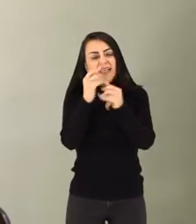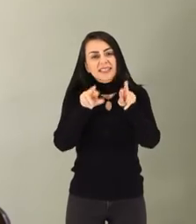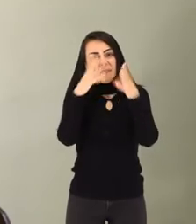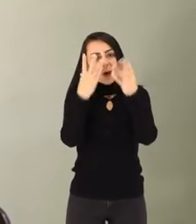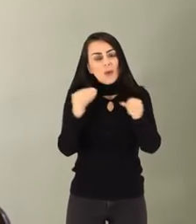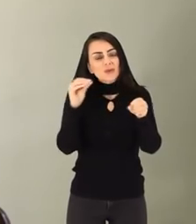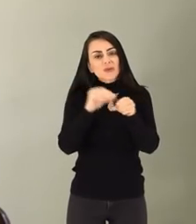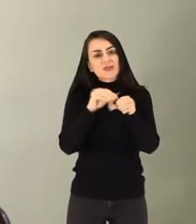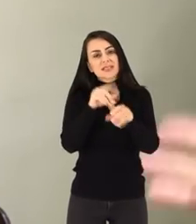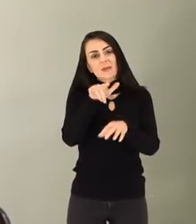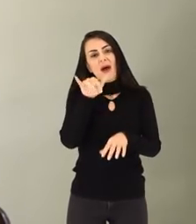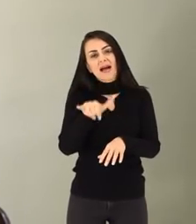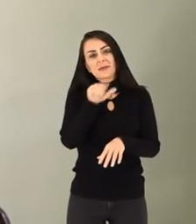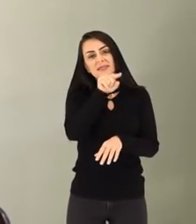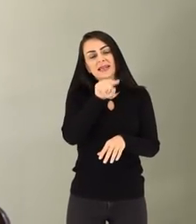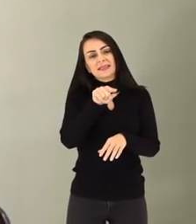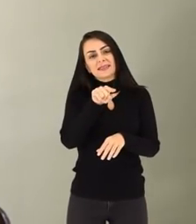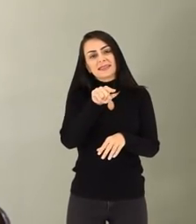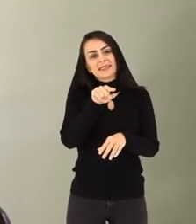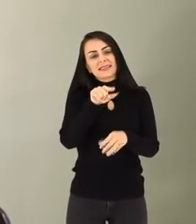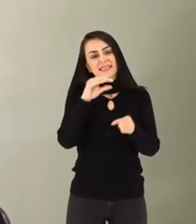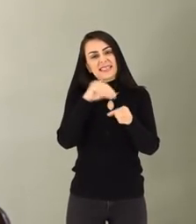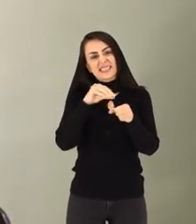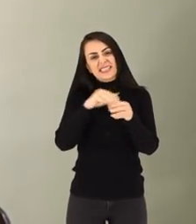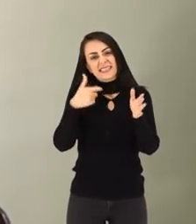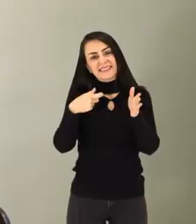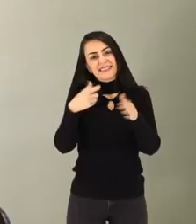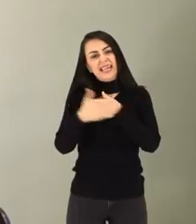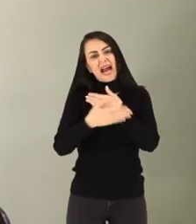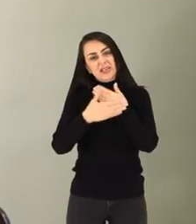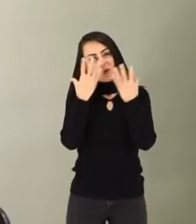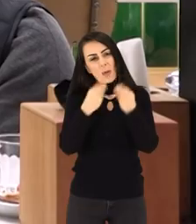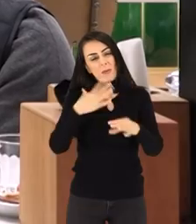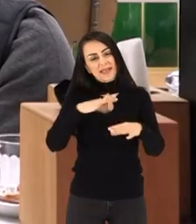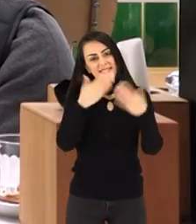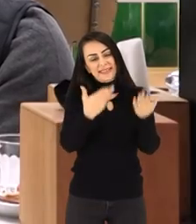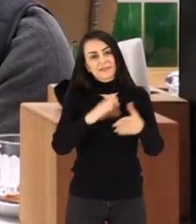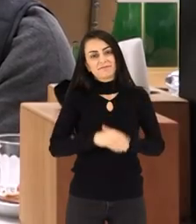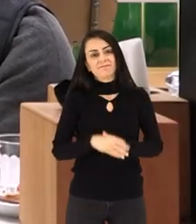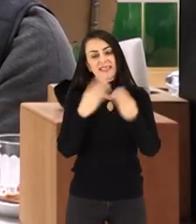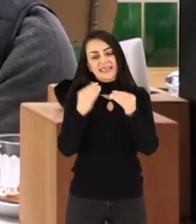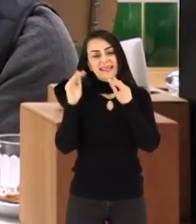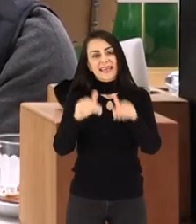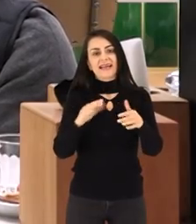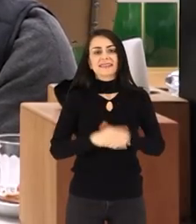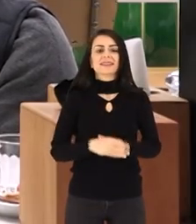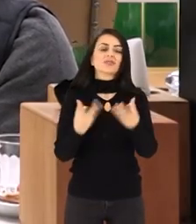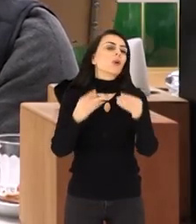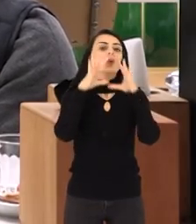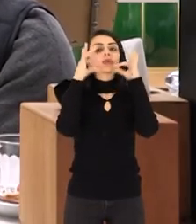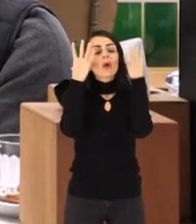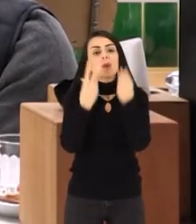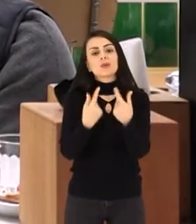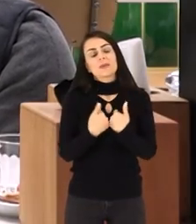da kullanmak isteyip senin için de onlara yardım yapmak istedik. İyi ki geldin. İyi ki çağırdın. Çok mutlu ve çok mutlu